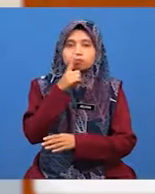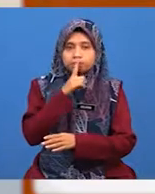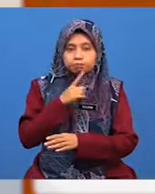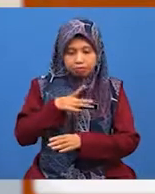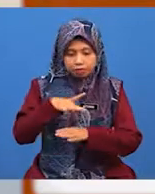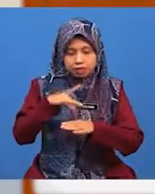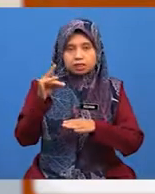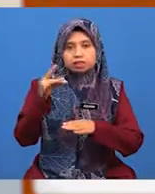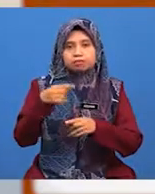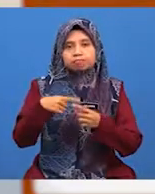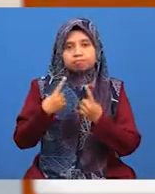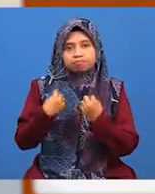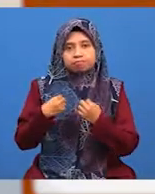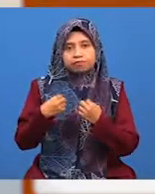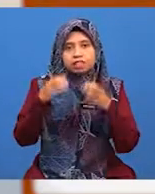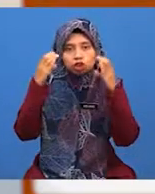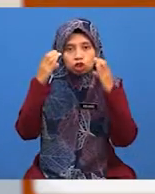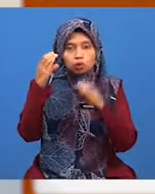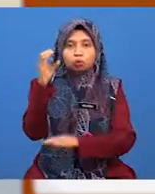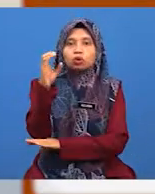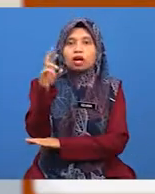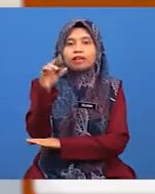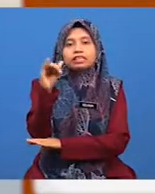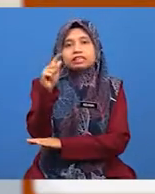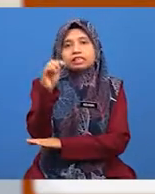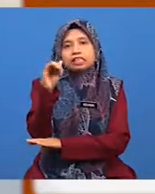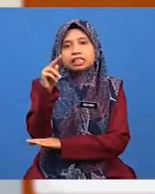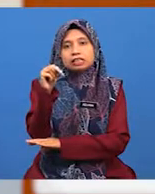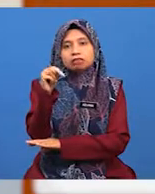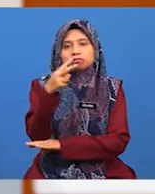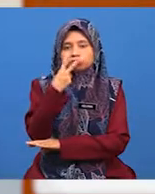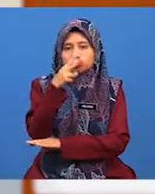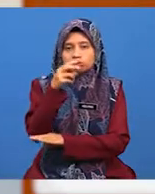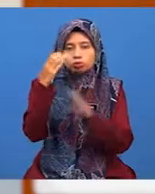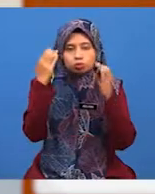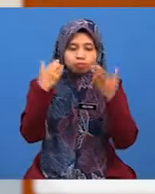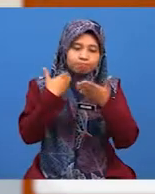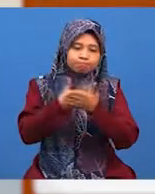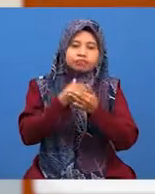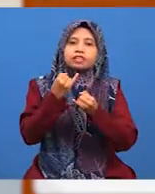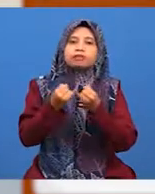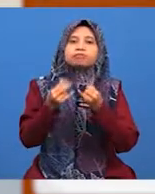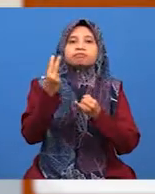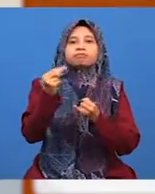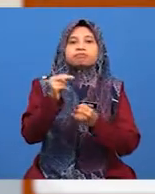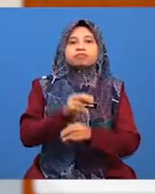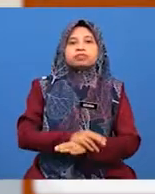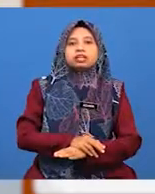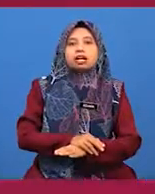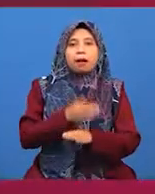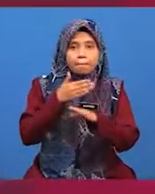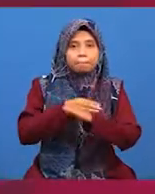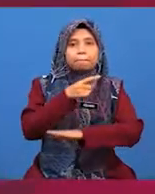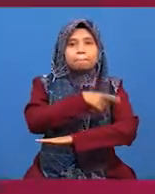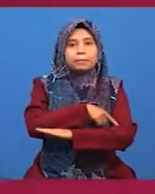hati. Cikgu Christina memperkenalkan diri, saksikan cikgu sampai akhir nanti. Pada hari